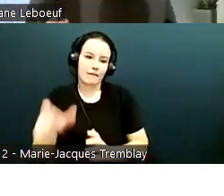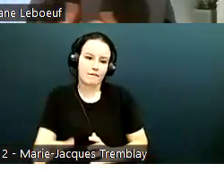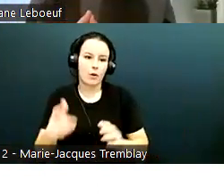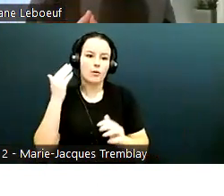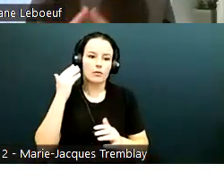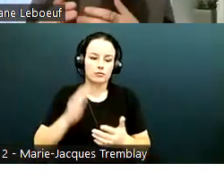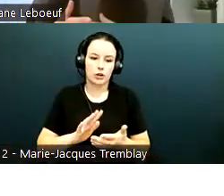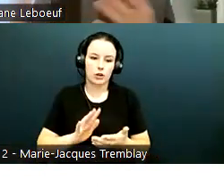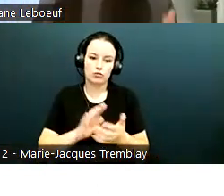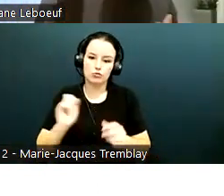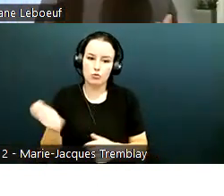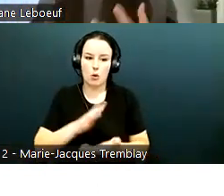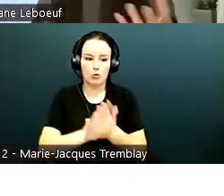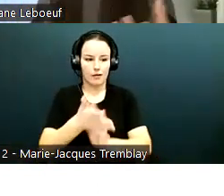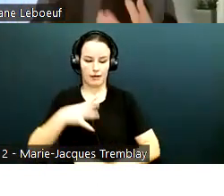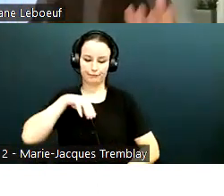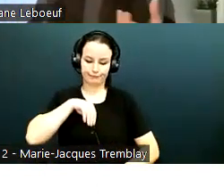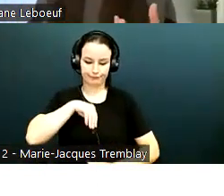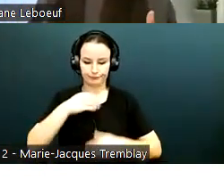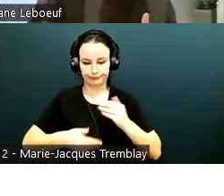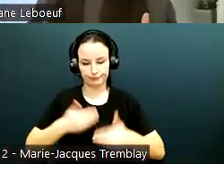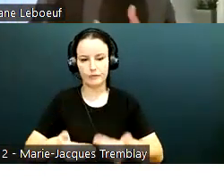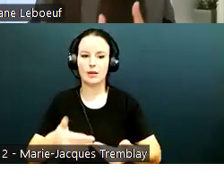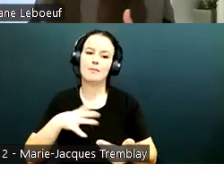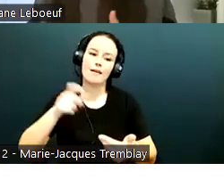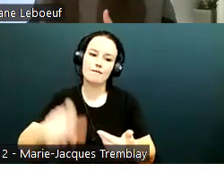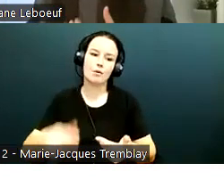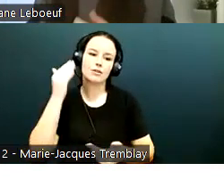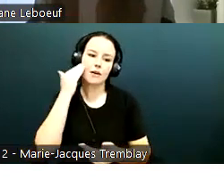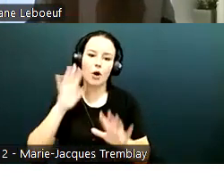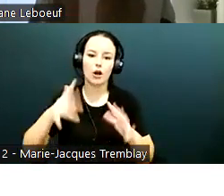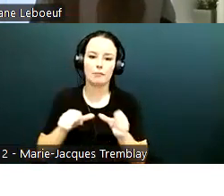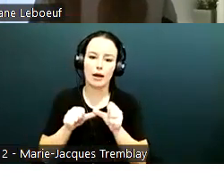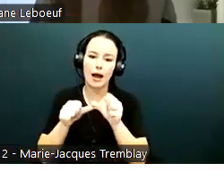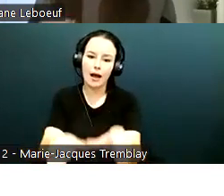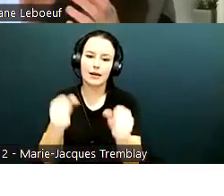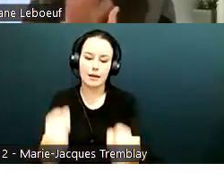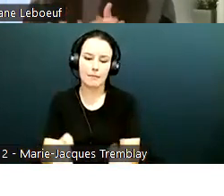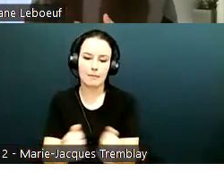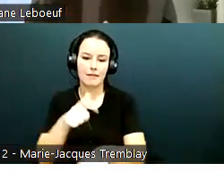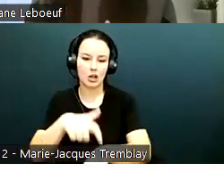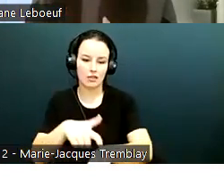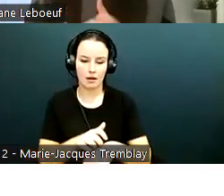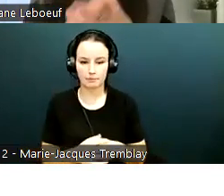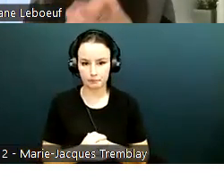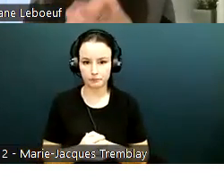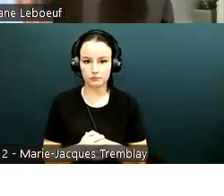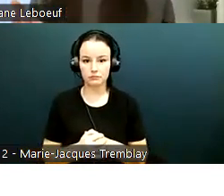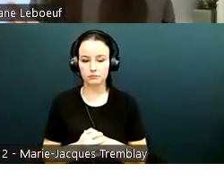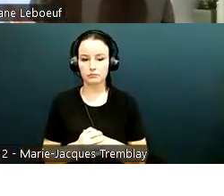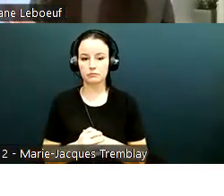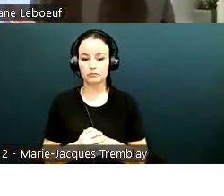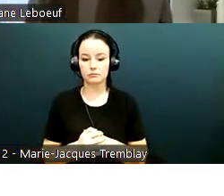façons de faire de l'organisation. Donc, pour ça, bien, ça prend des mécanismes de pérennisation à travers le temps. Donc, on doit comprendre que